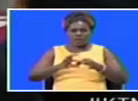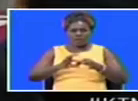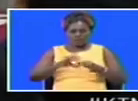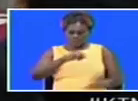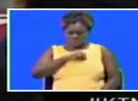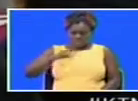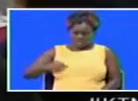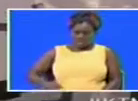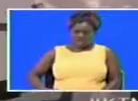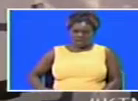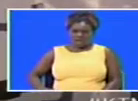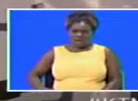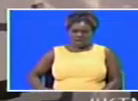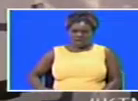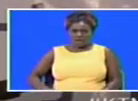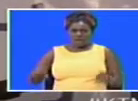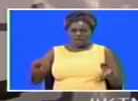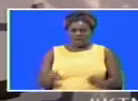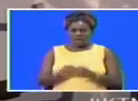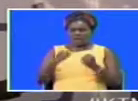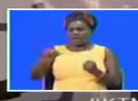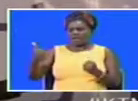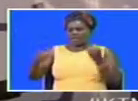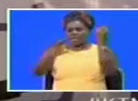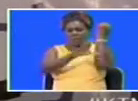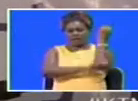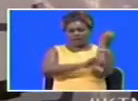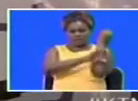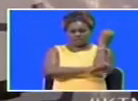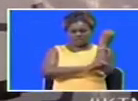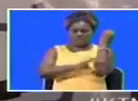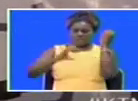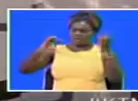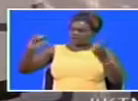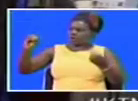China, as it has happened in other countries of Comoros and